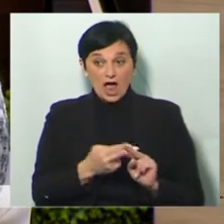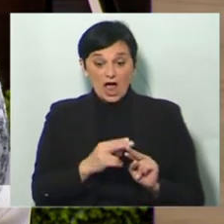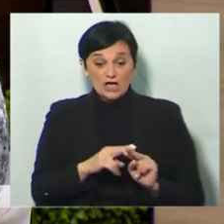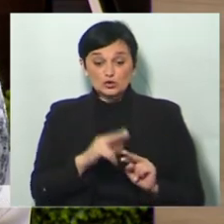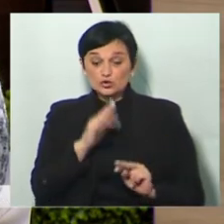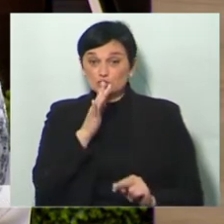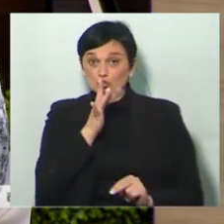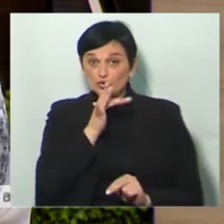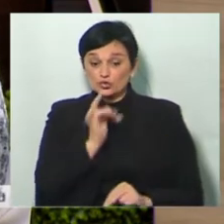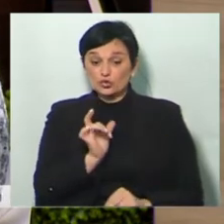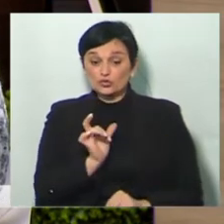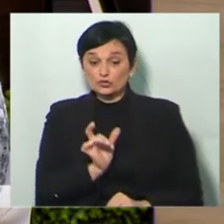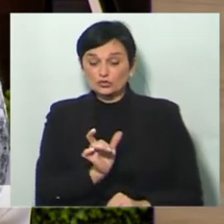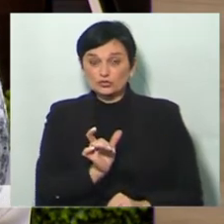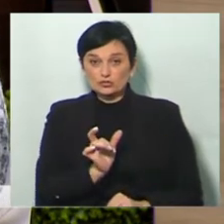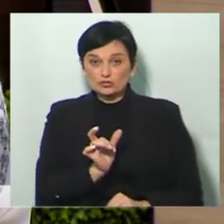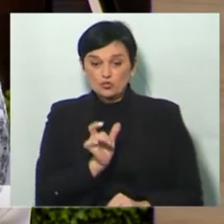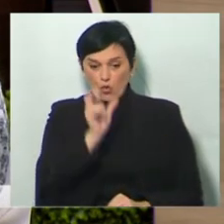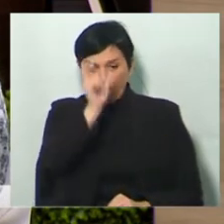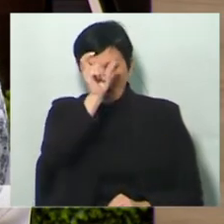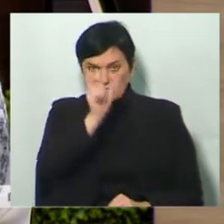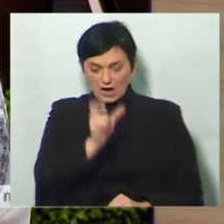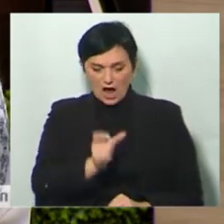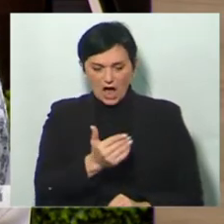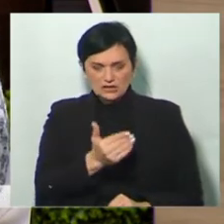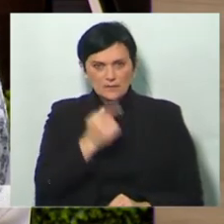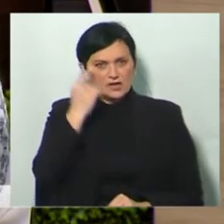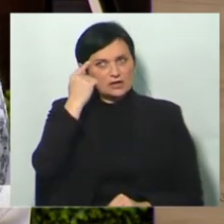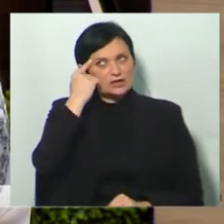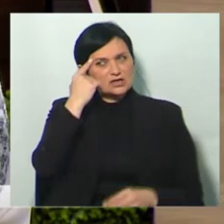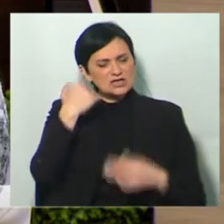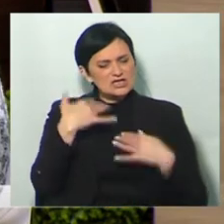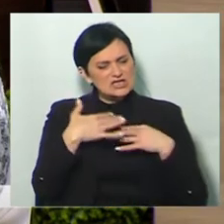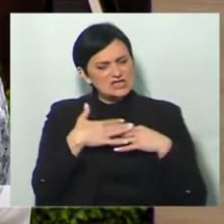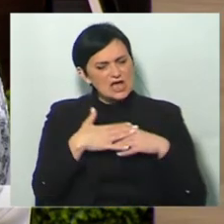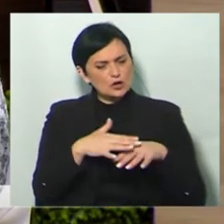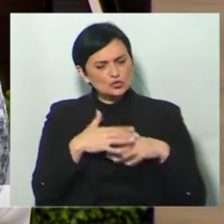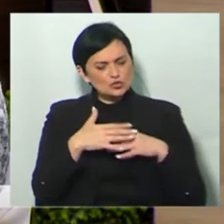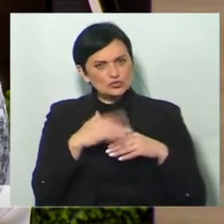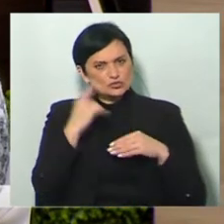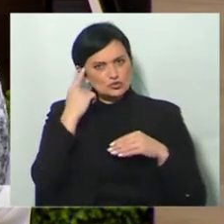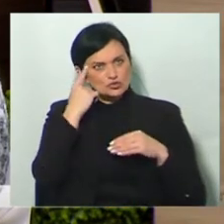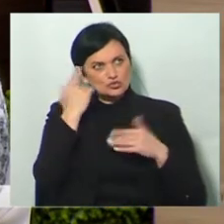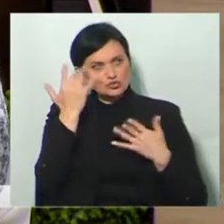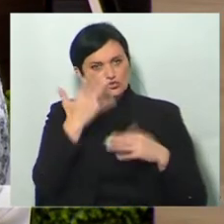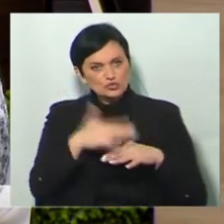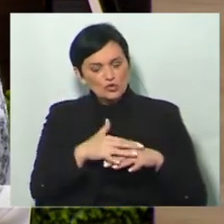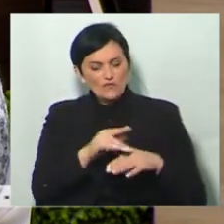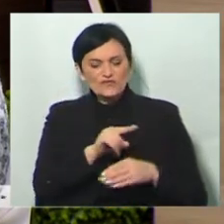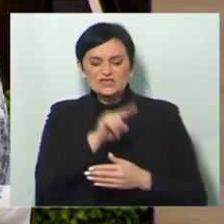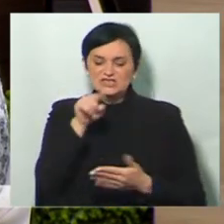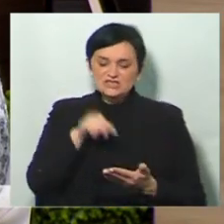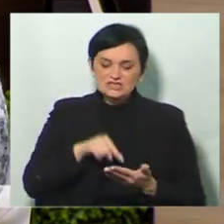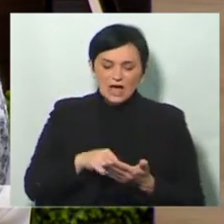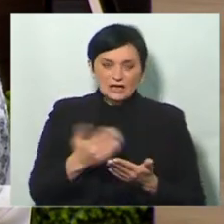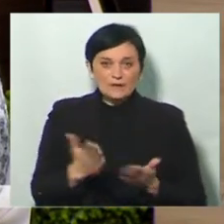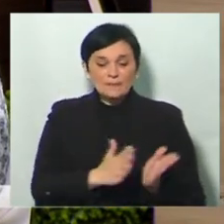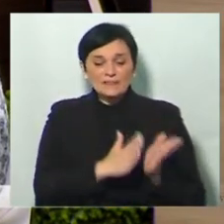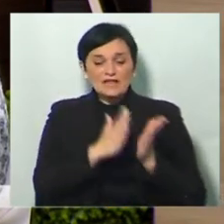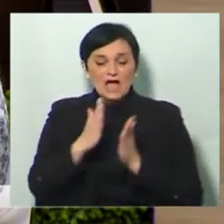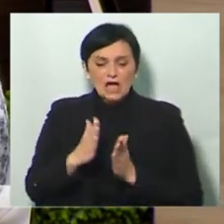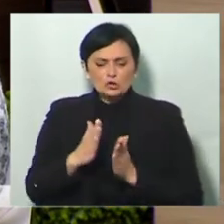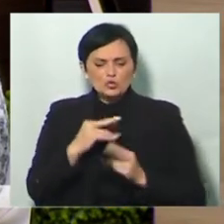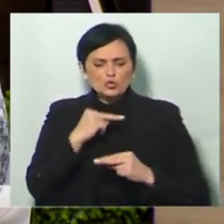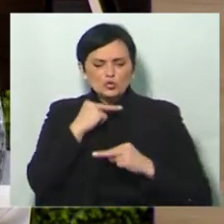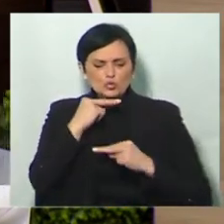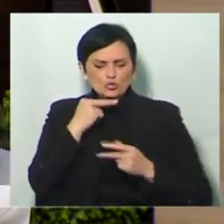რომ ადამიანს იმისთვის, რომ იაზროვნოს გარკვეულ tucatăgit chipse gada vides urat